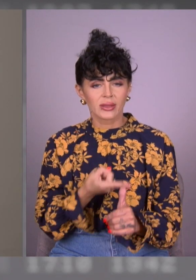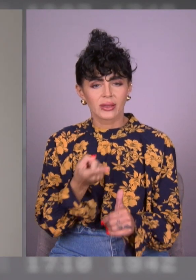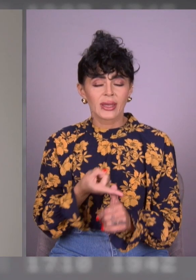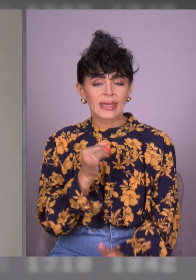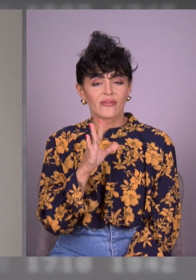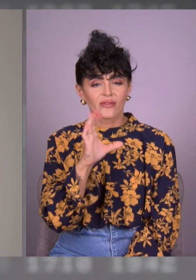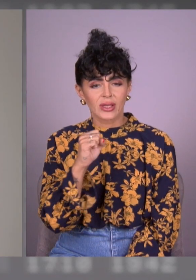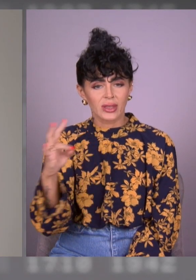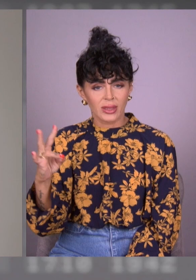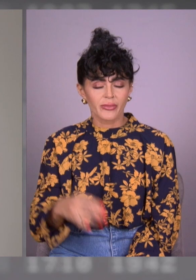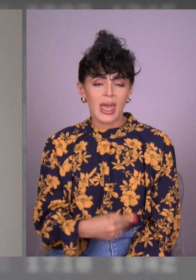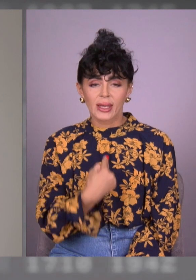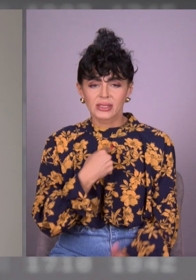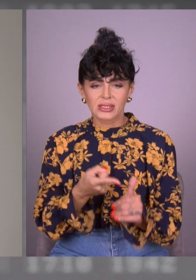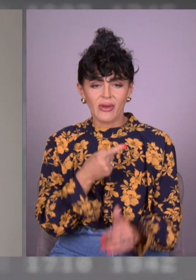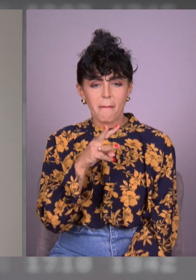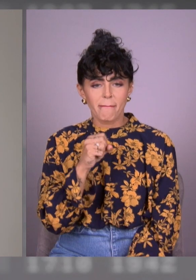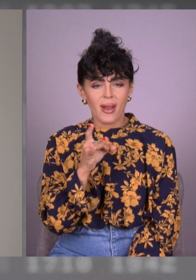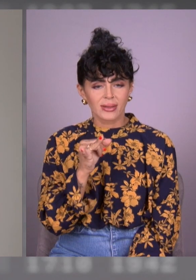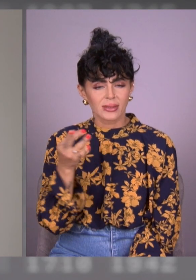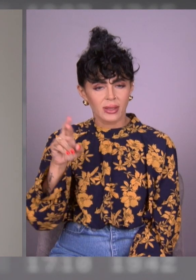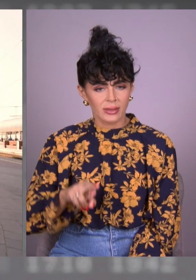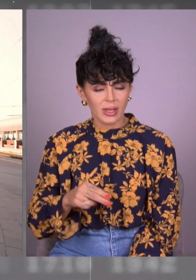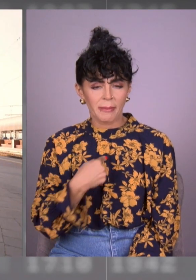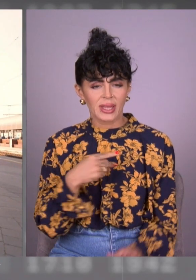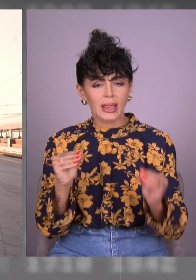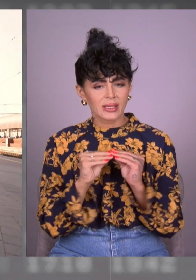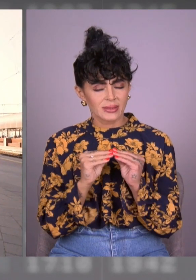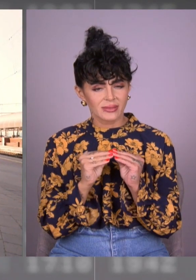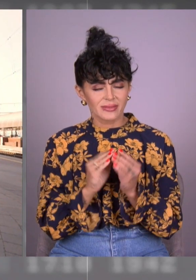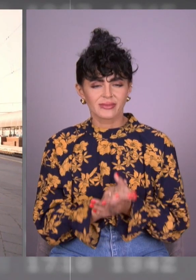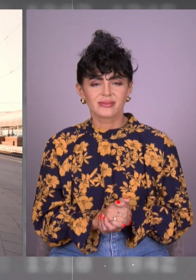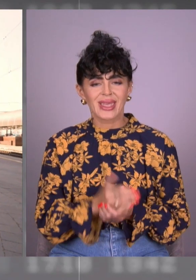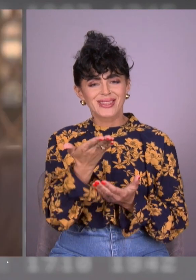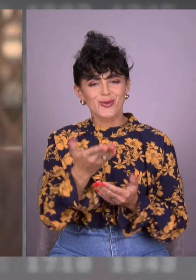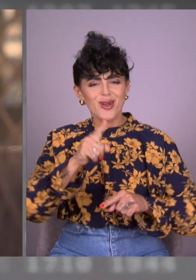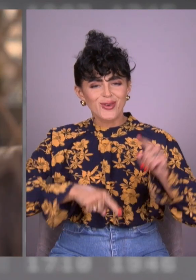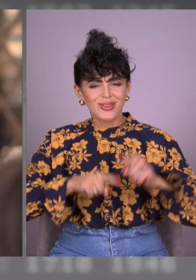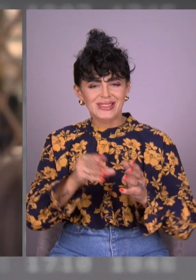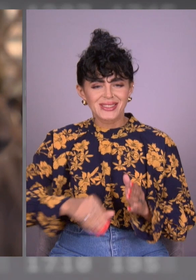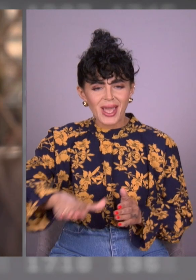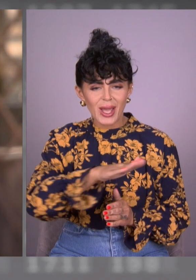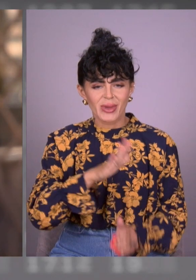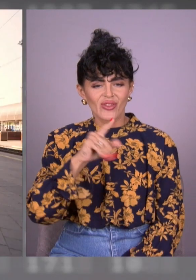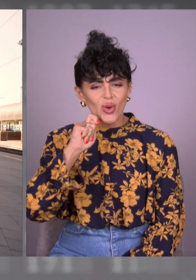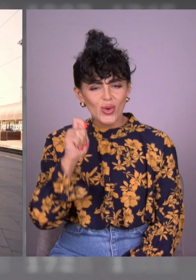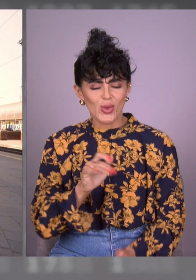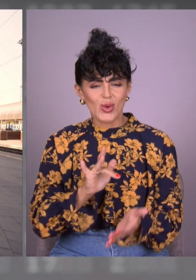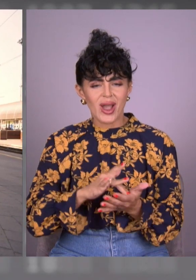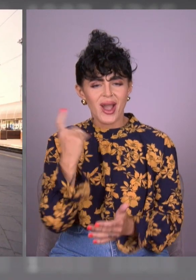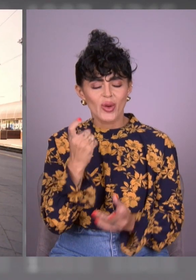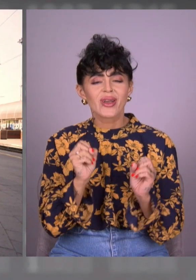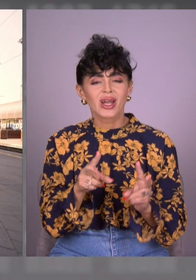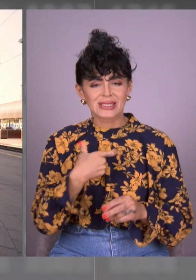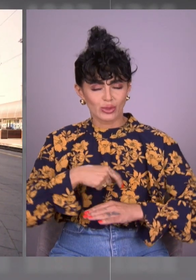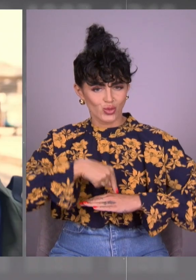Іван. Мене звати Марія, мені 10. Ви на рідній землі, ви в Україні, ви в Харкові, як відчуття?